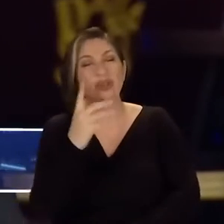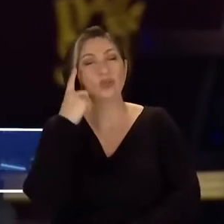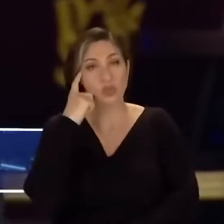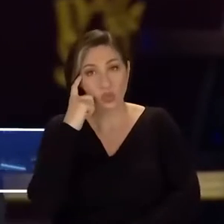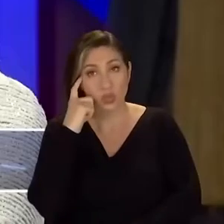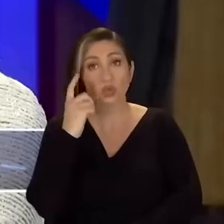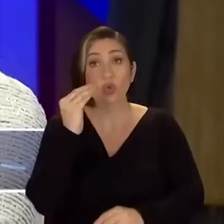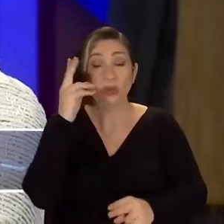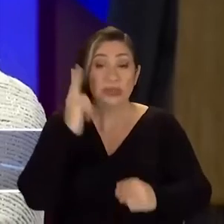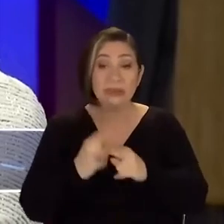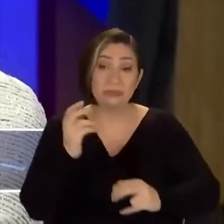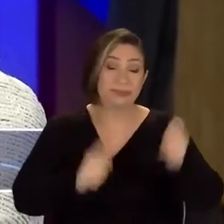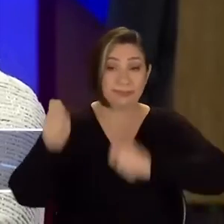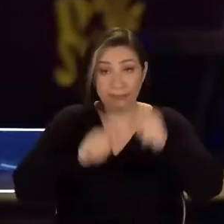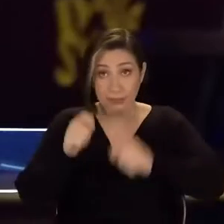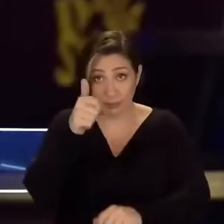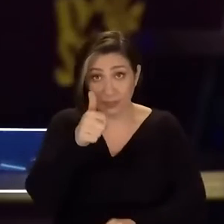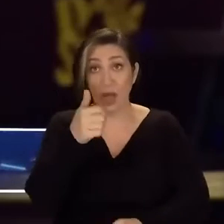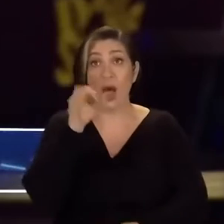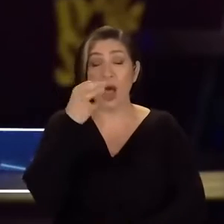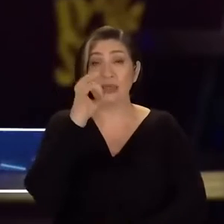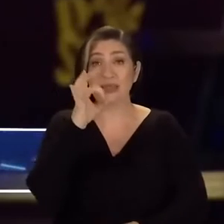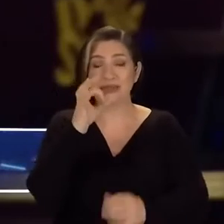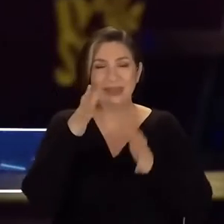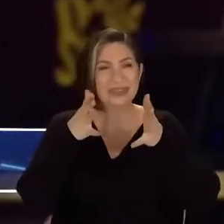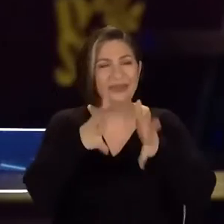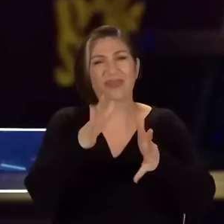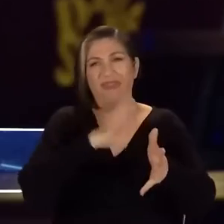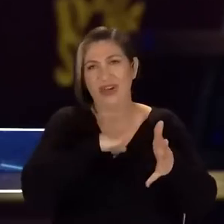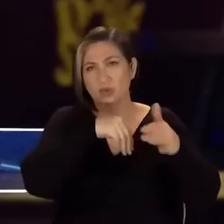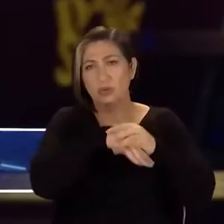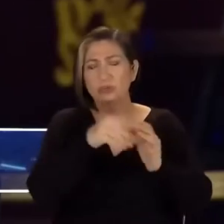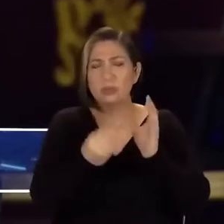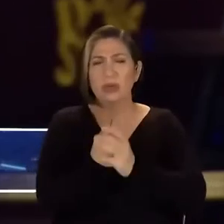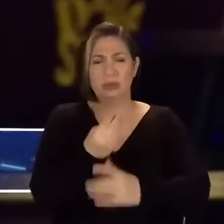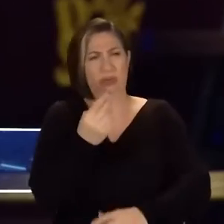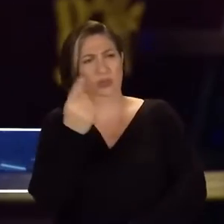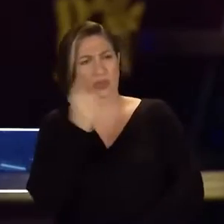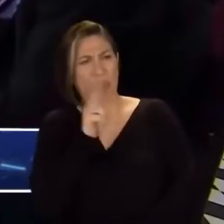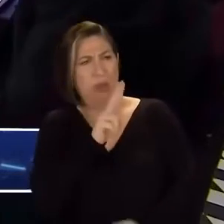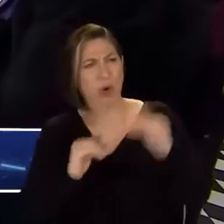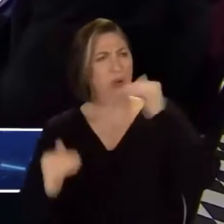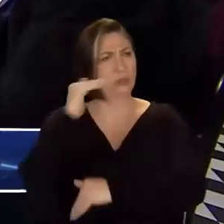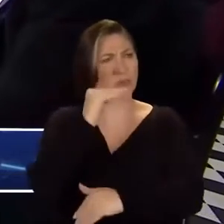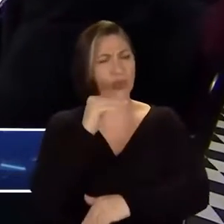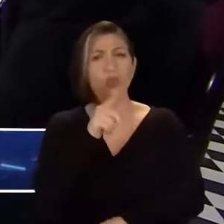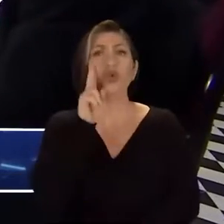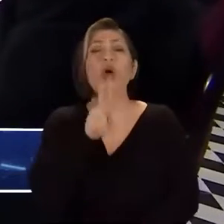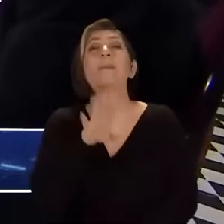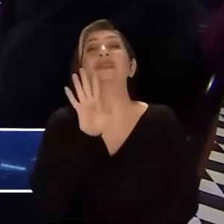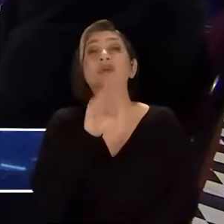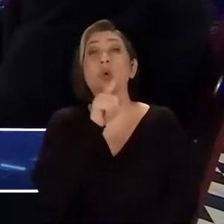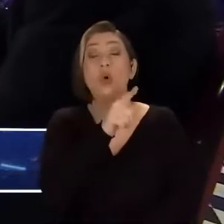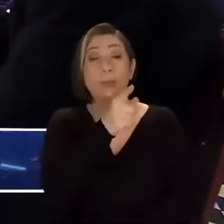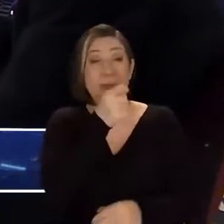hızlı üretilemeyen bir anda. Şimdi dünyadaki altın stoğunu bir sabah kalktığımızda %20 artmış görme şansımız yok. Evet. O tür varlıklara yatırım